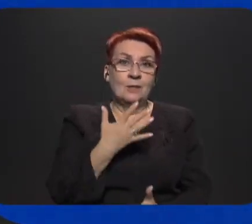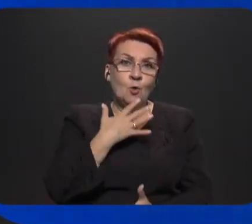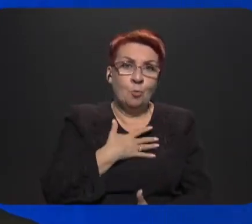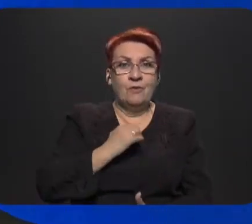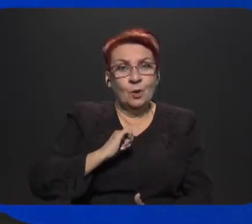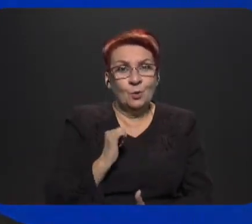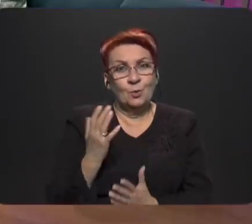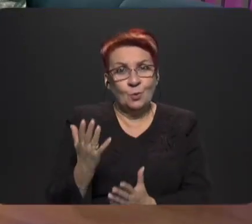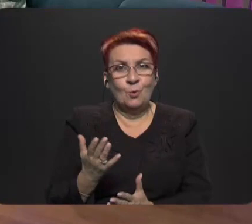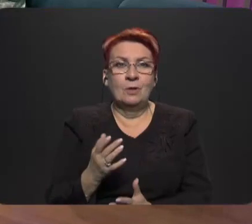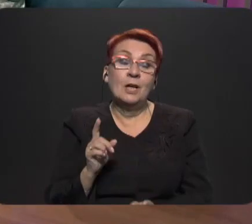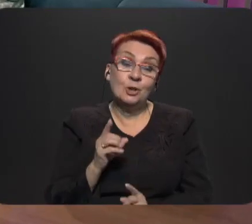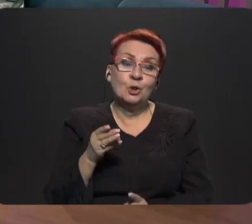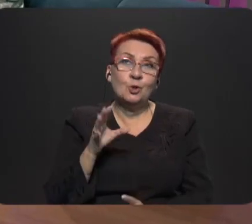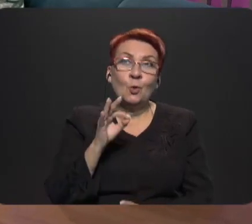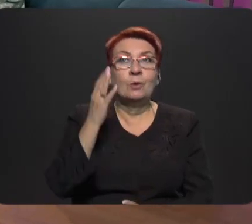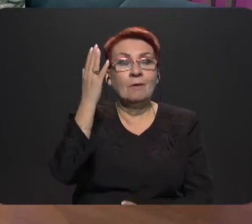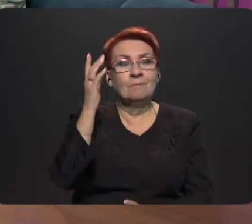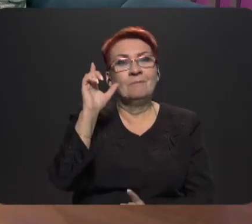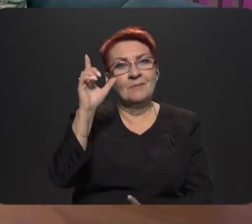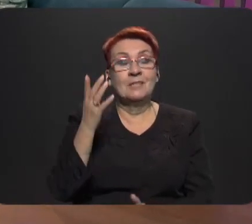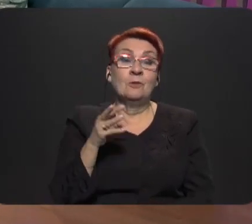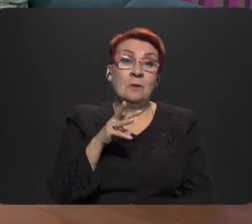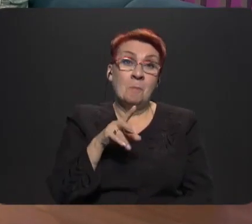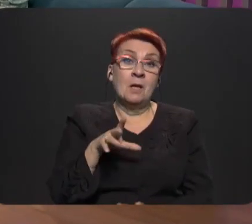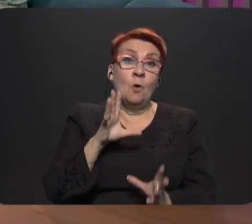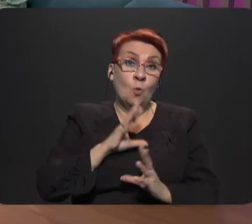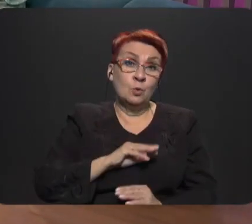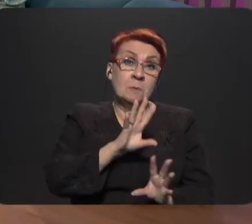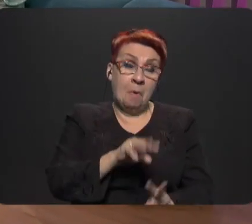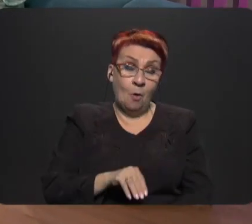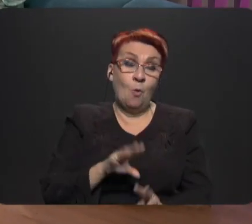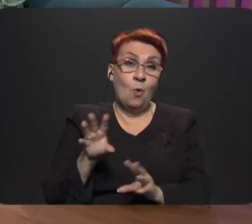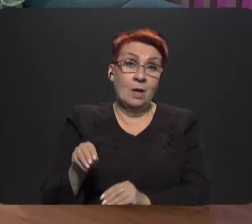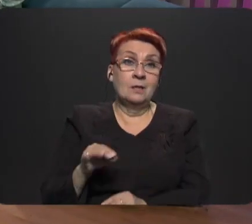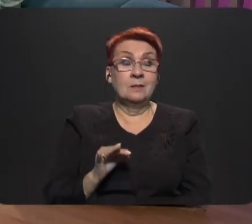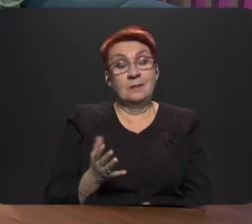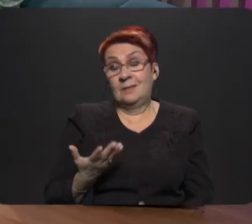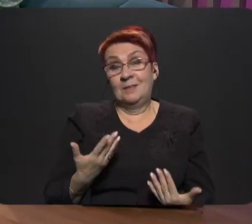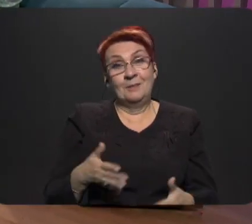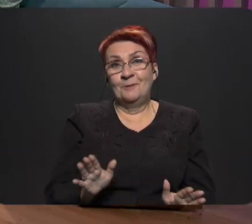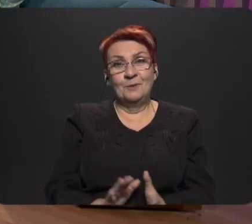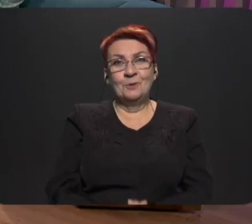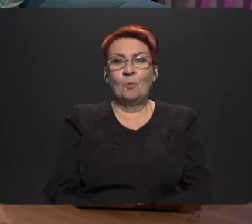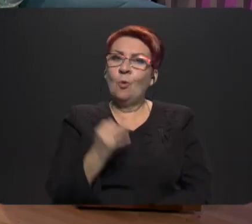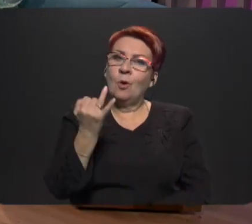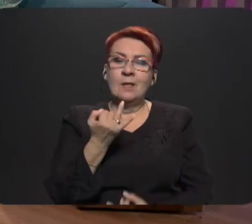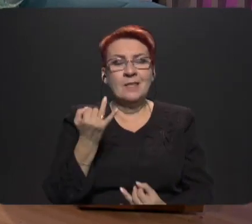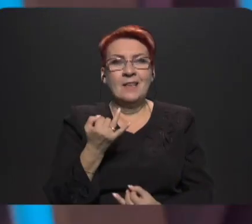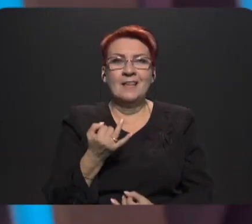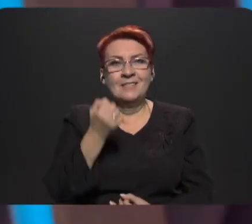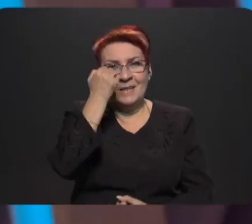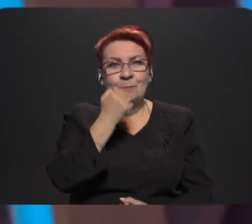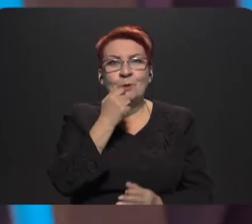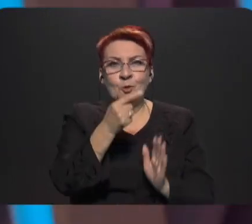тоже точно что-то пришло свыше. Мы успокоились, да. И ничего, не тужим, успокоились, и все хорошо. Ну, интересная история, спасибо, что